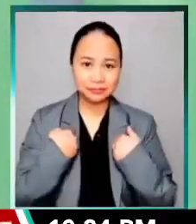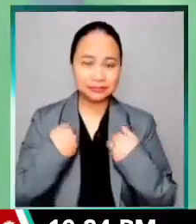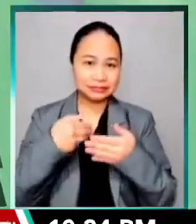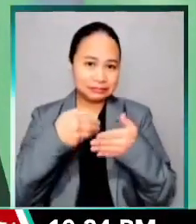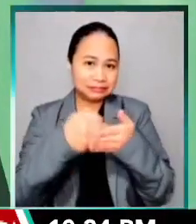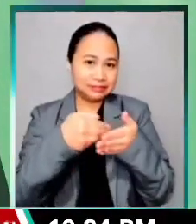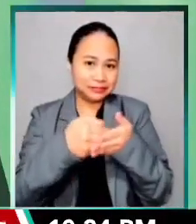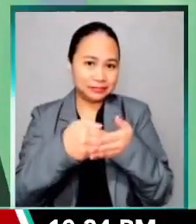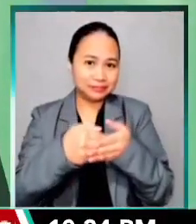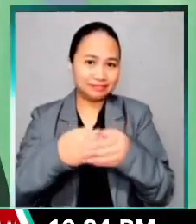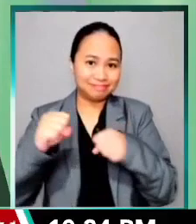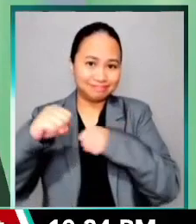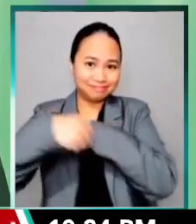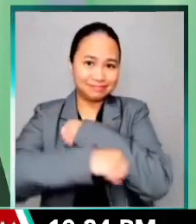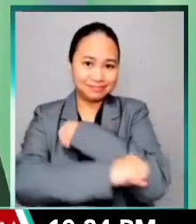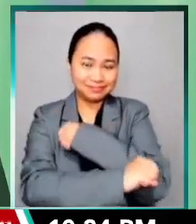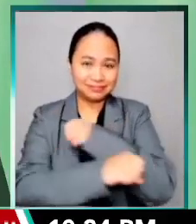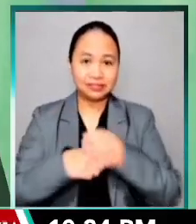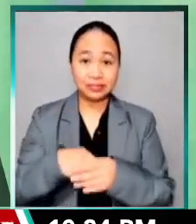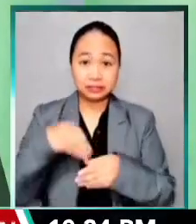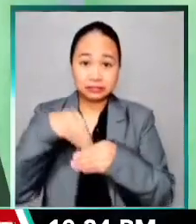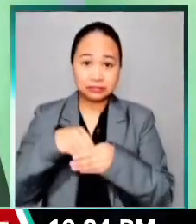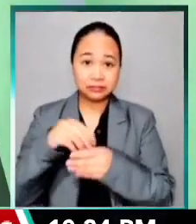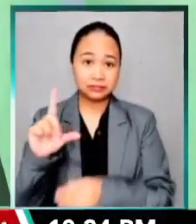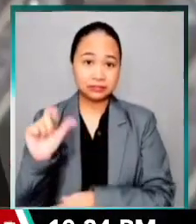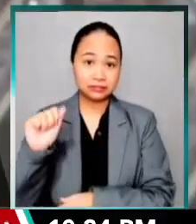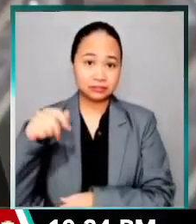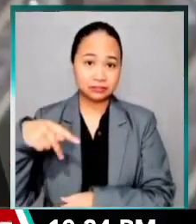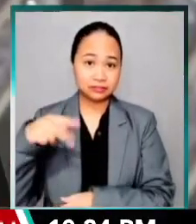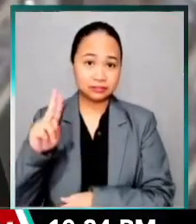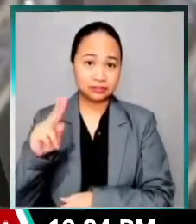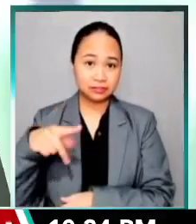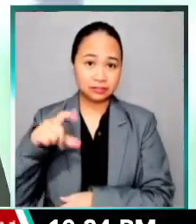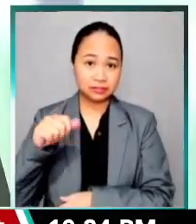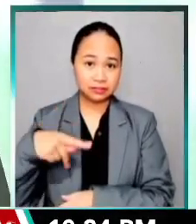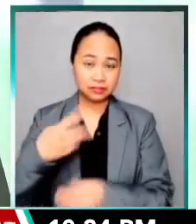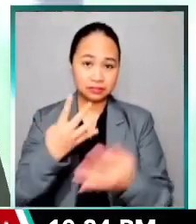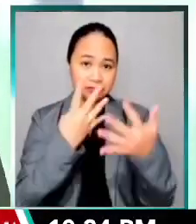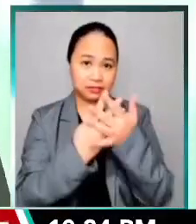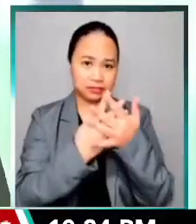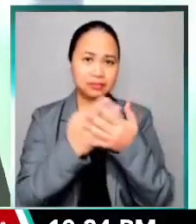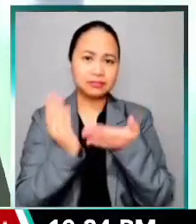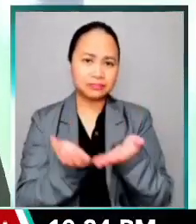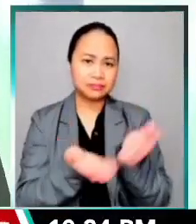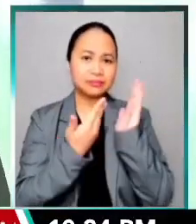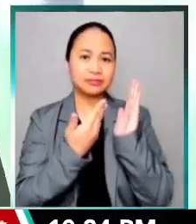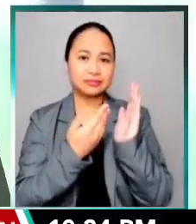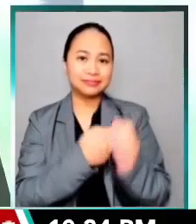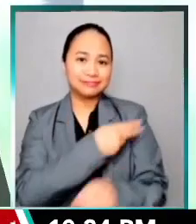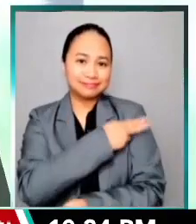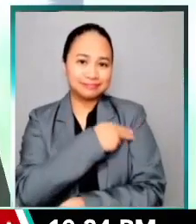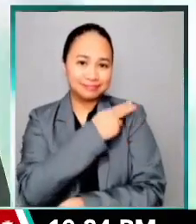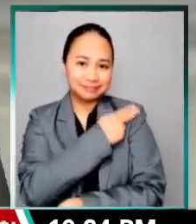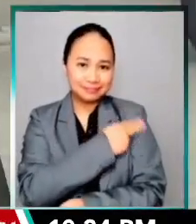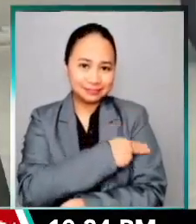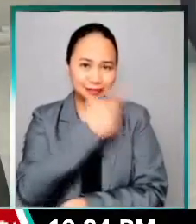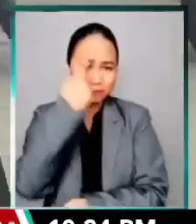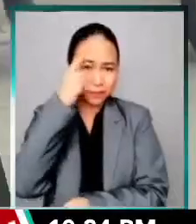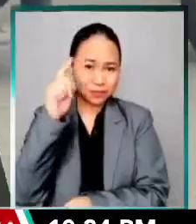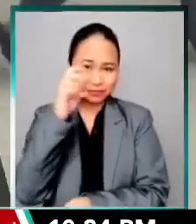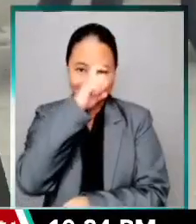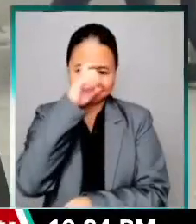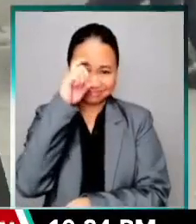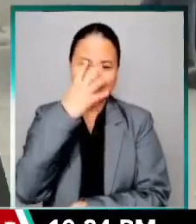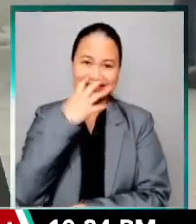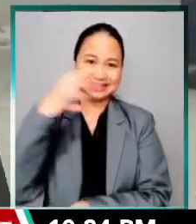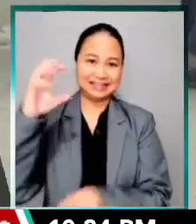Lapu-Lapu City, 3 preso ang isinugod sa ospital dahil sa heat stroke. Pansamantala silang nagpapagaling sa jail facility clinic. Sa Zamboanga